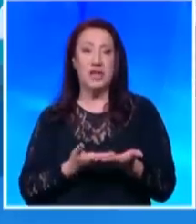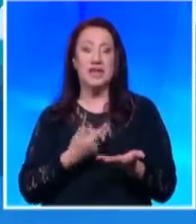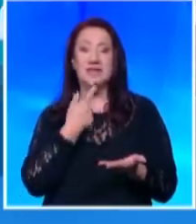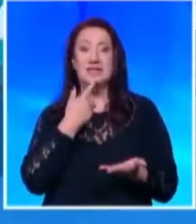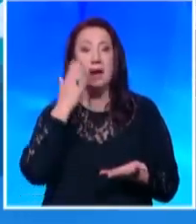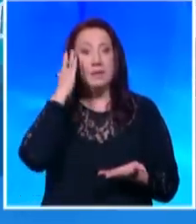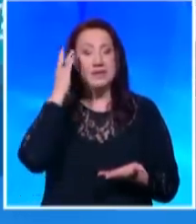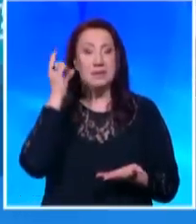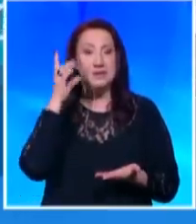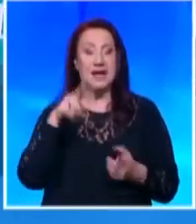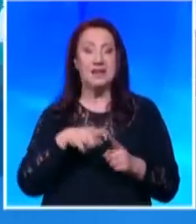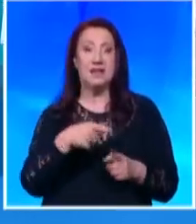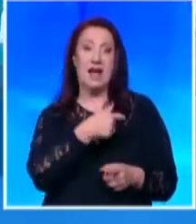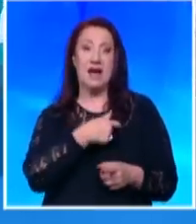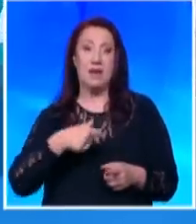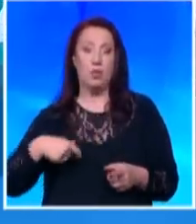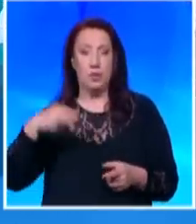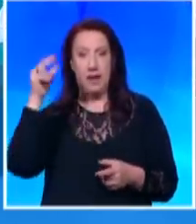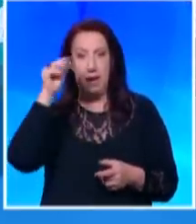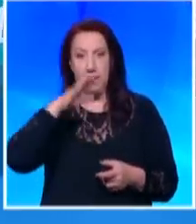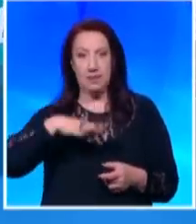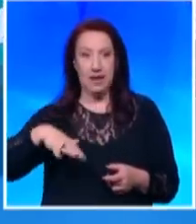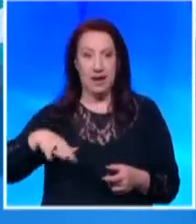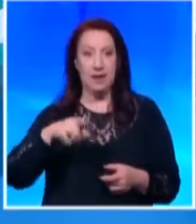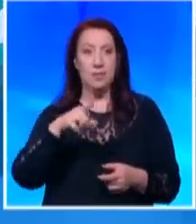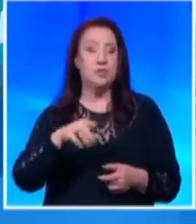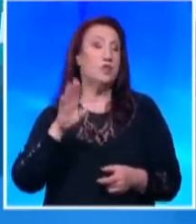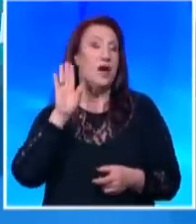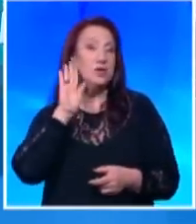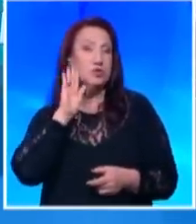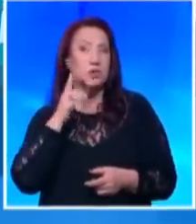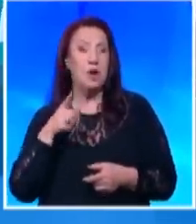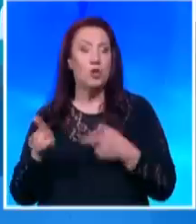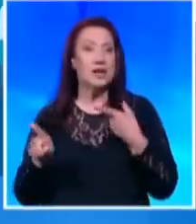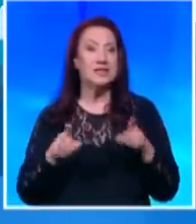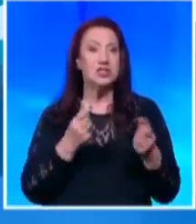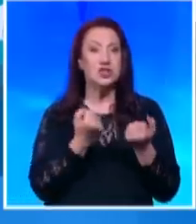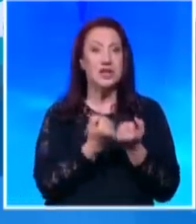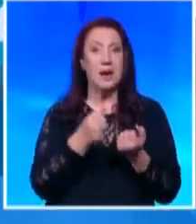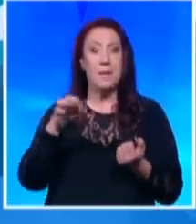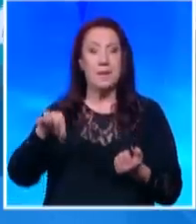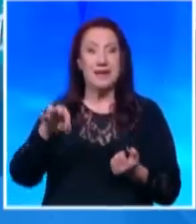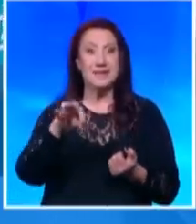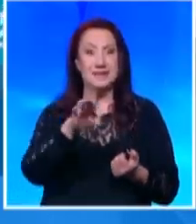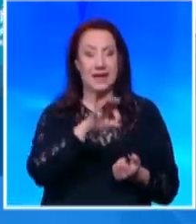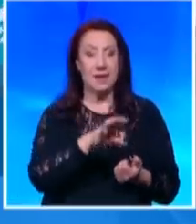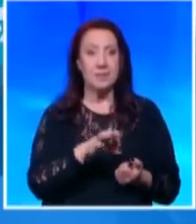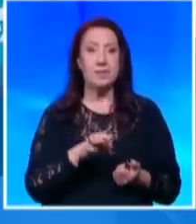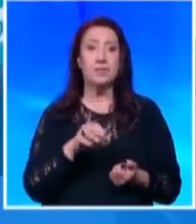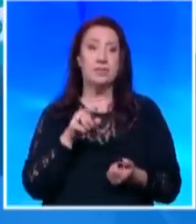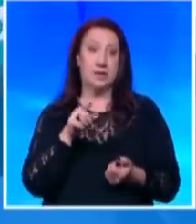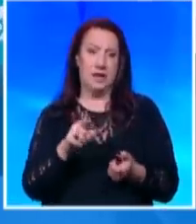министър-председател на Република България. Това научи BTV от няколко независими източника в партията. Тя отговаря и